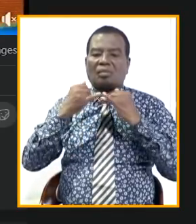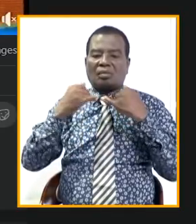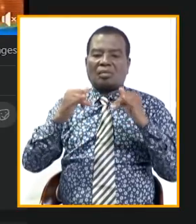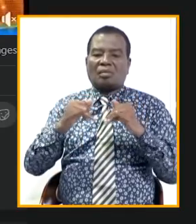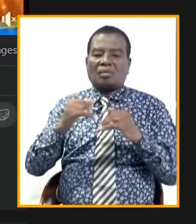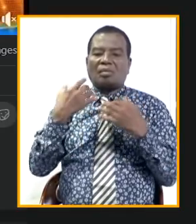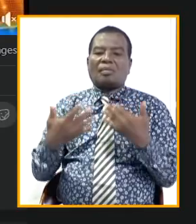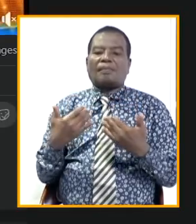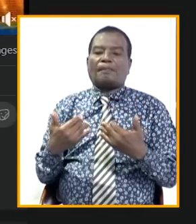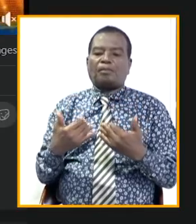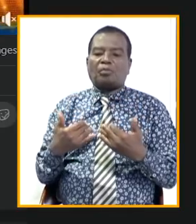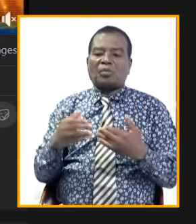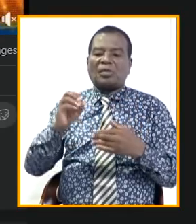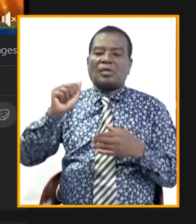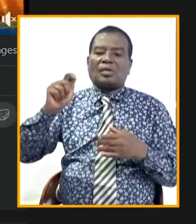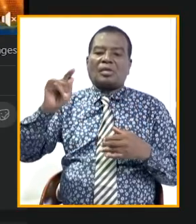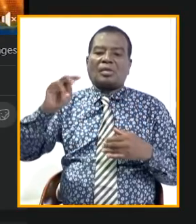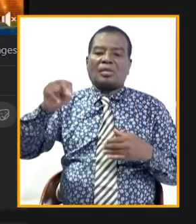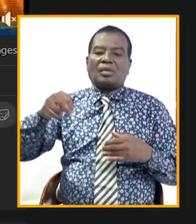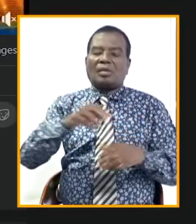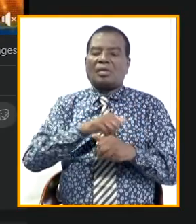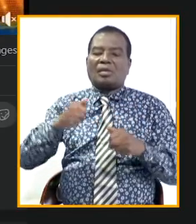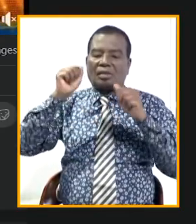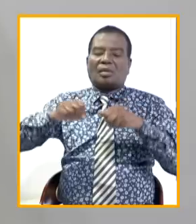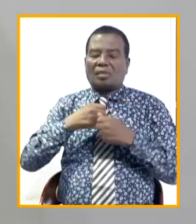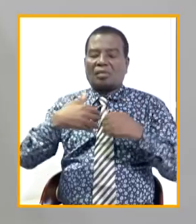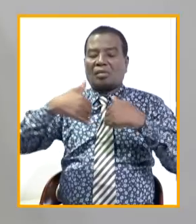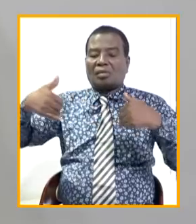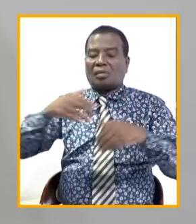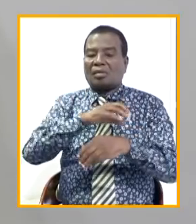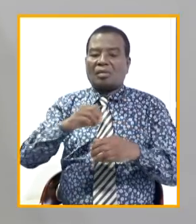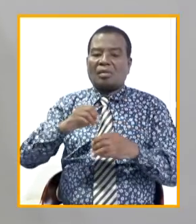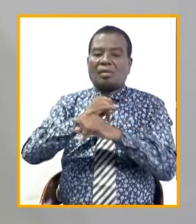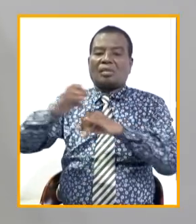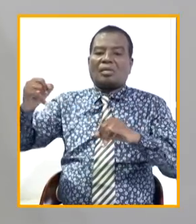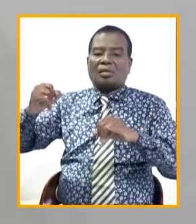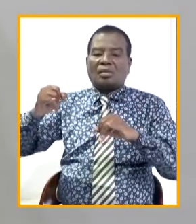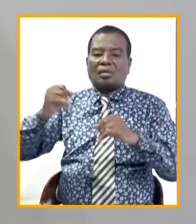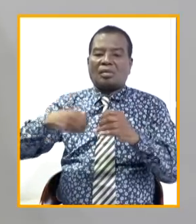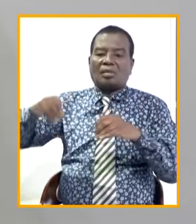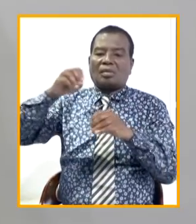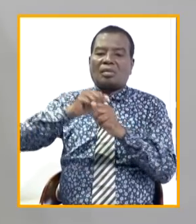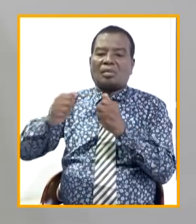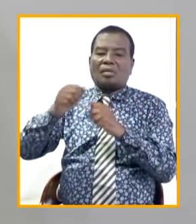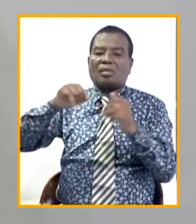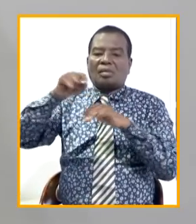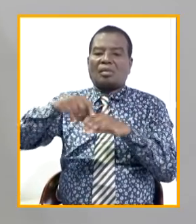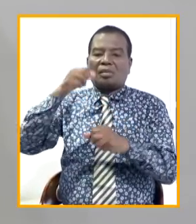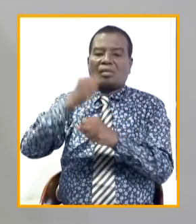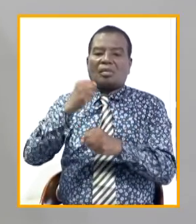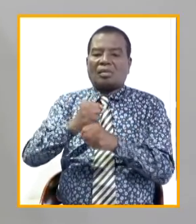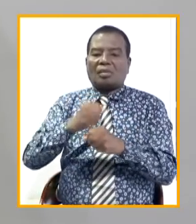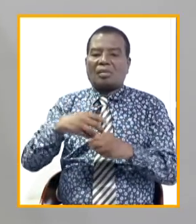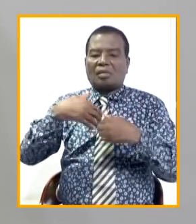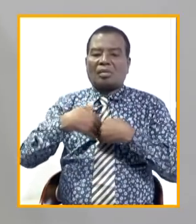imprimée. Désormais, l'ANP, avec des pouvoirs plus étendus et une indépendance plus renforcée, œuvre à se